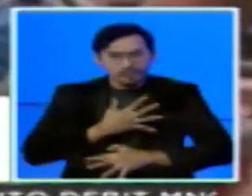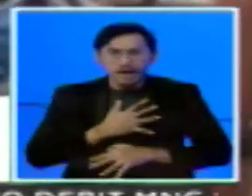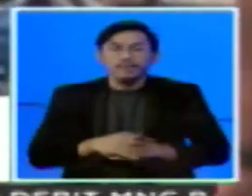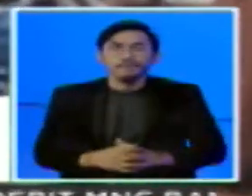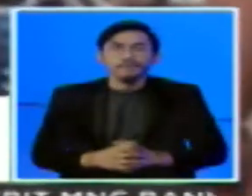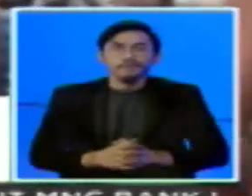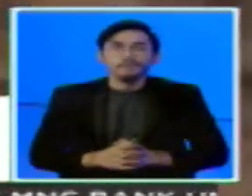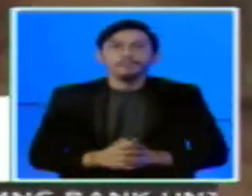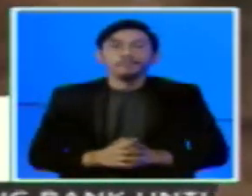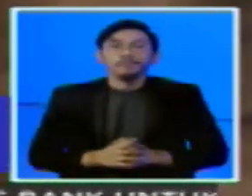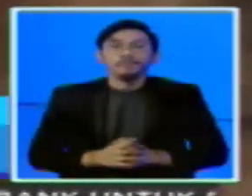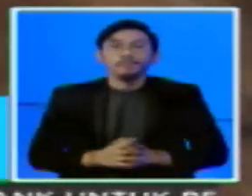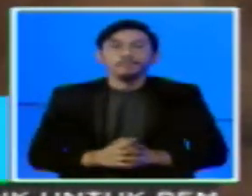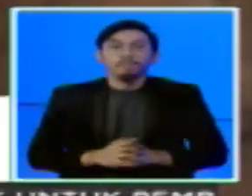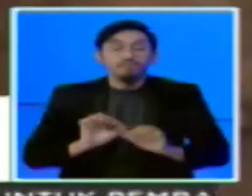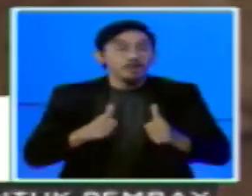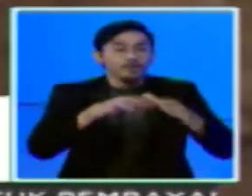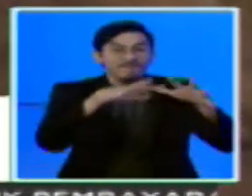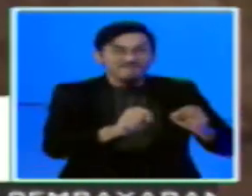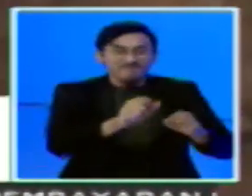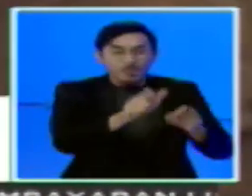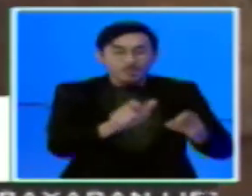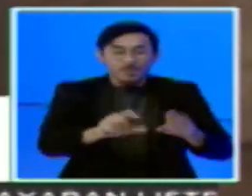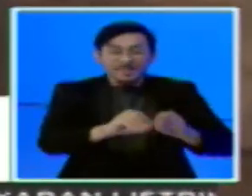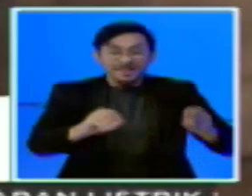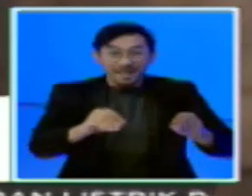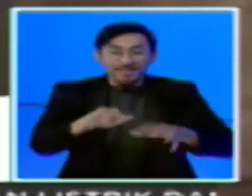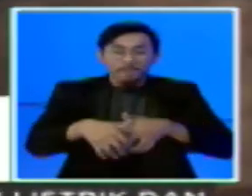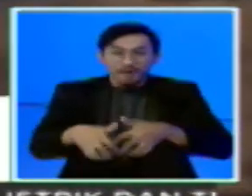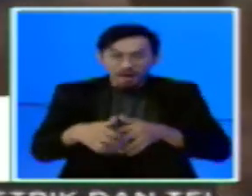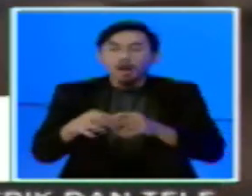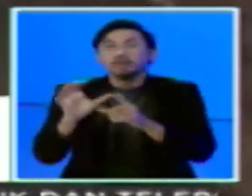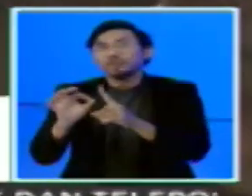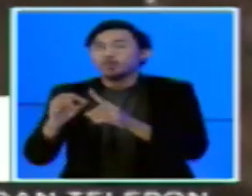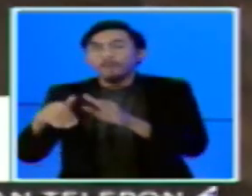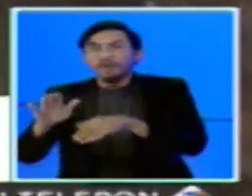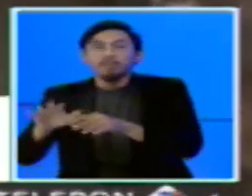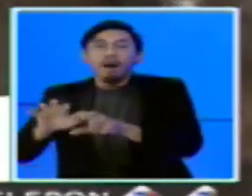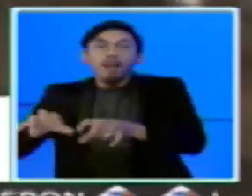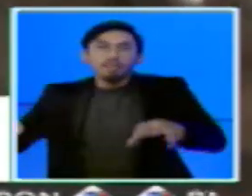tak berhasil mengamankan para pekerja tambang, belasan alat tambang akhirnya dimusnahkan dengan